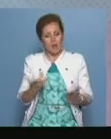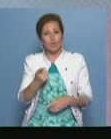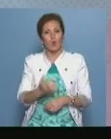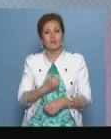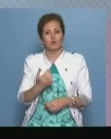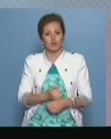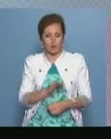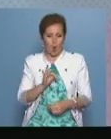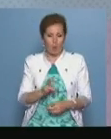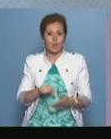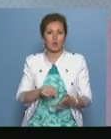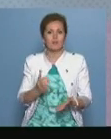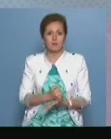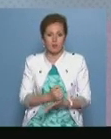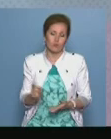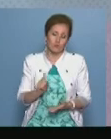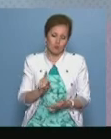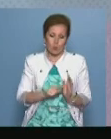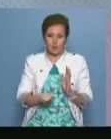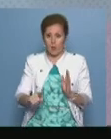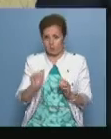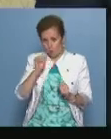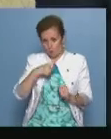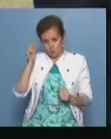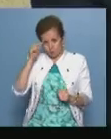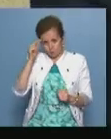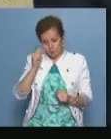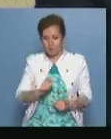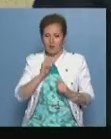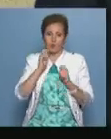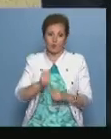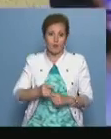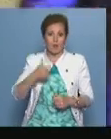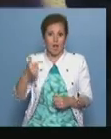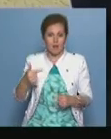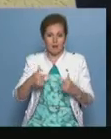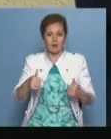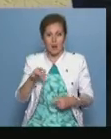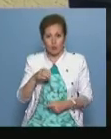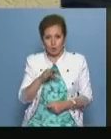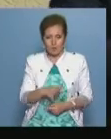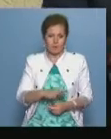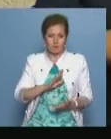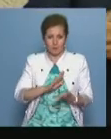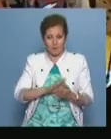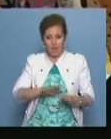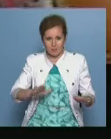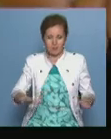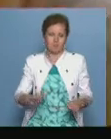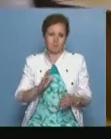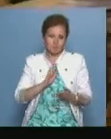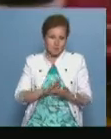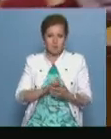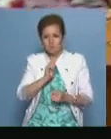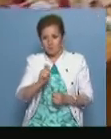он, что он достиг за эти годы обучения. Вручение грантов одаренным детям лишь первое в череде мероприятий к Дню города.